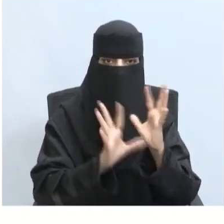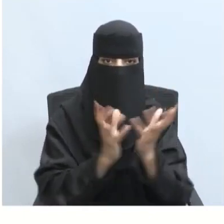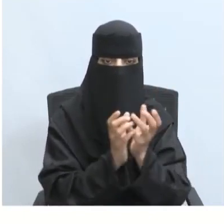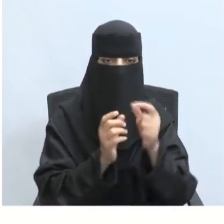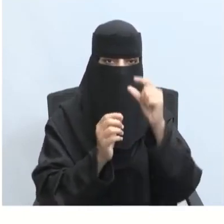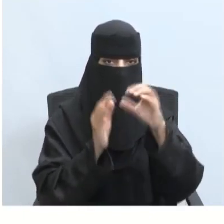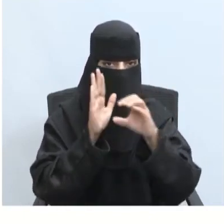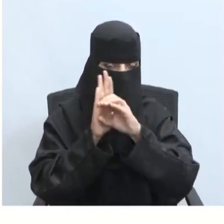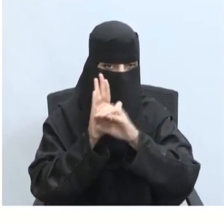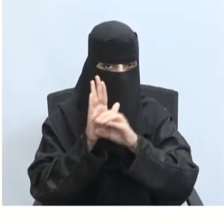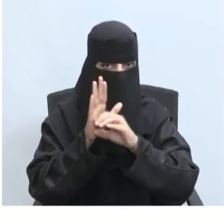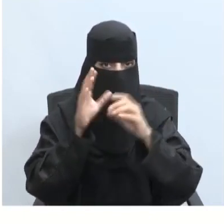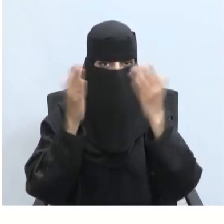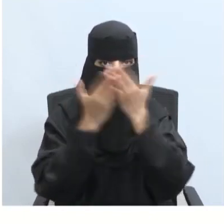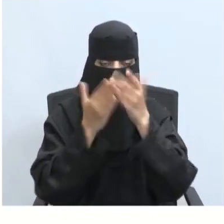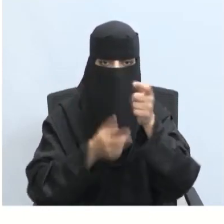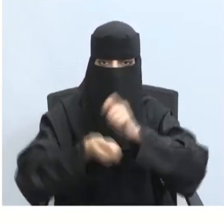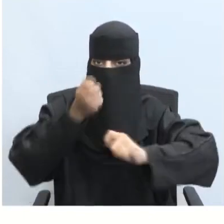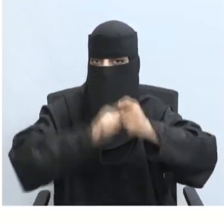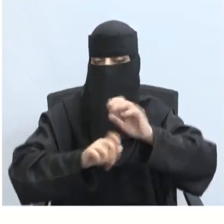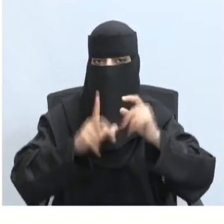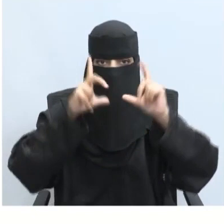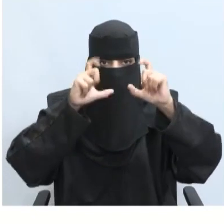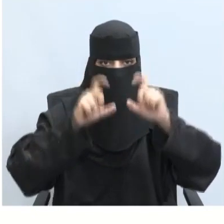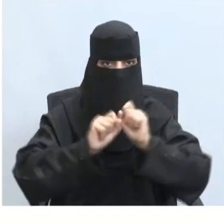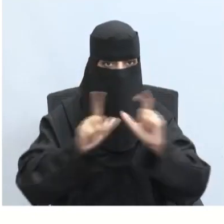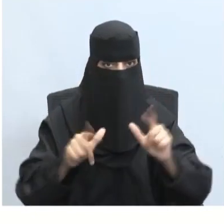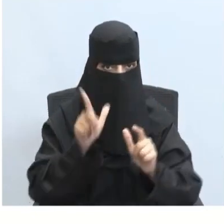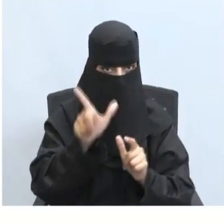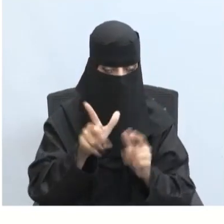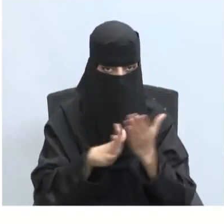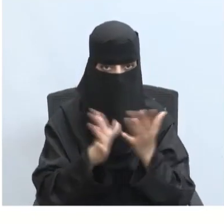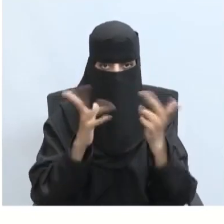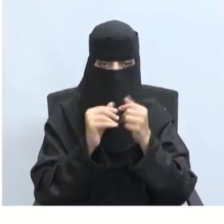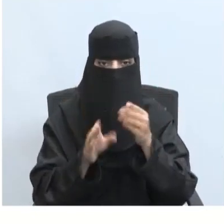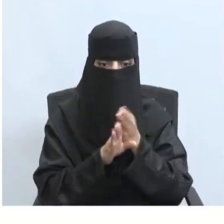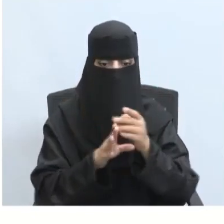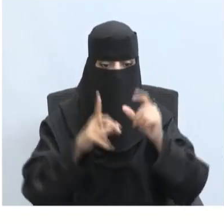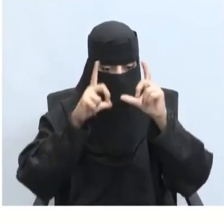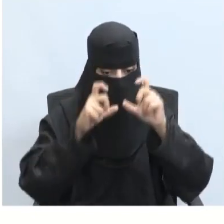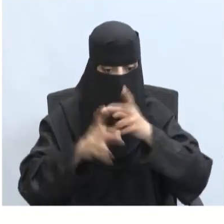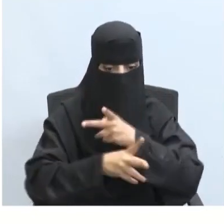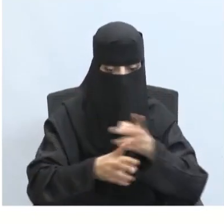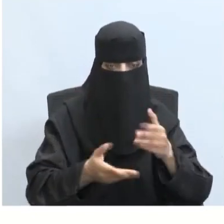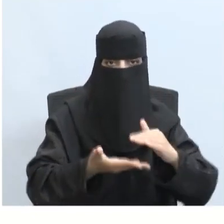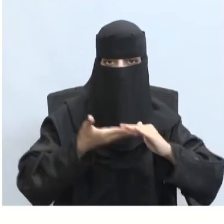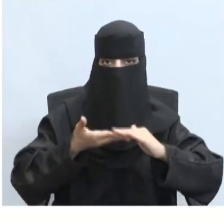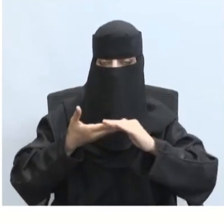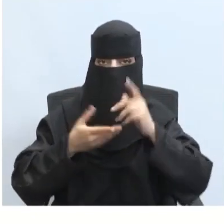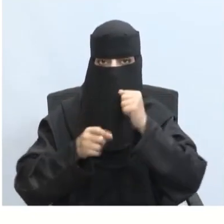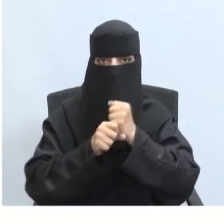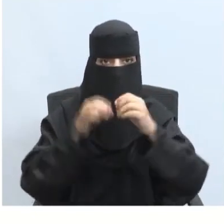العدسات والمرايا لكي تكون لنا صور واضحه اذا لدينا العديد من الالات التي تستخدم العدسات